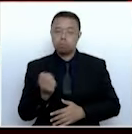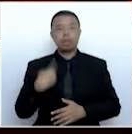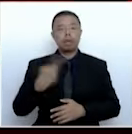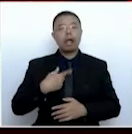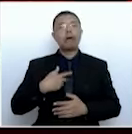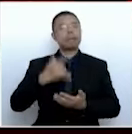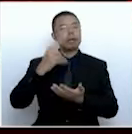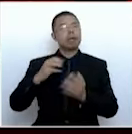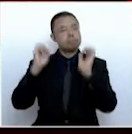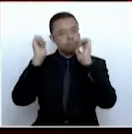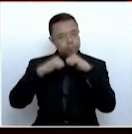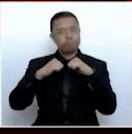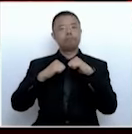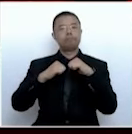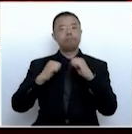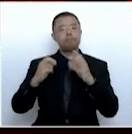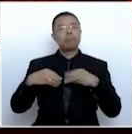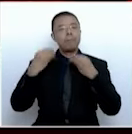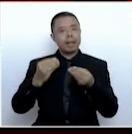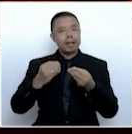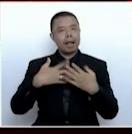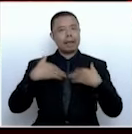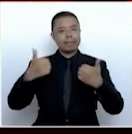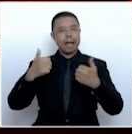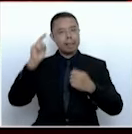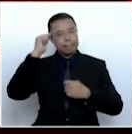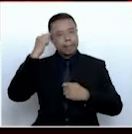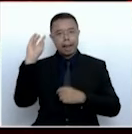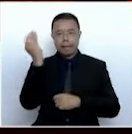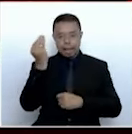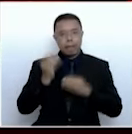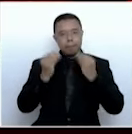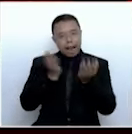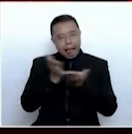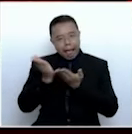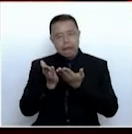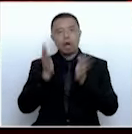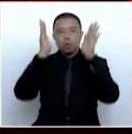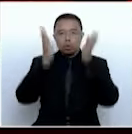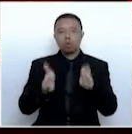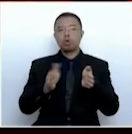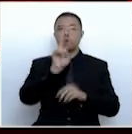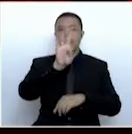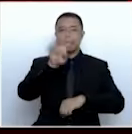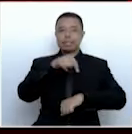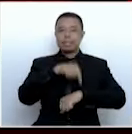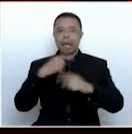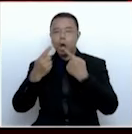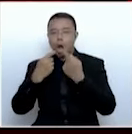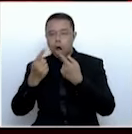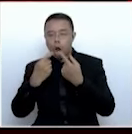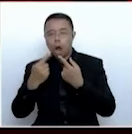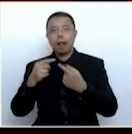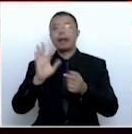Kami berkomitmen menyehatkan mental warga Jakarta dengan layanan hotline 24 jam konseling